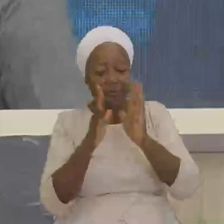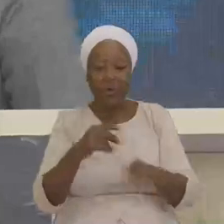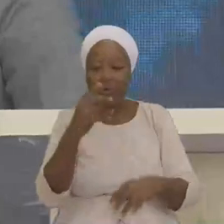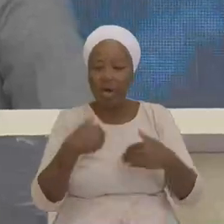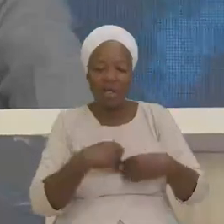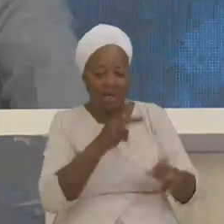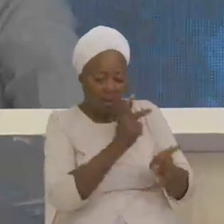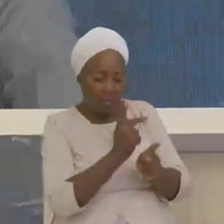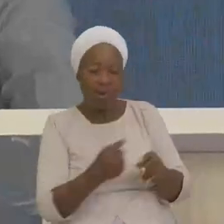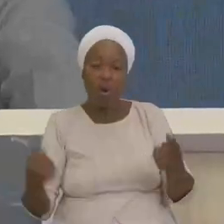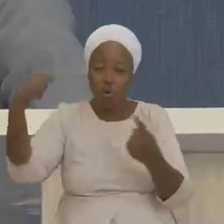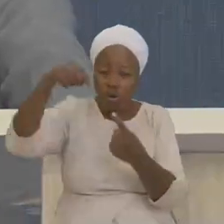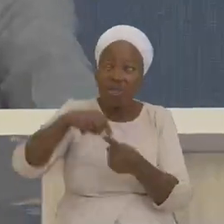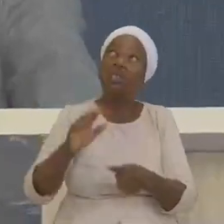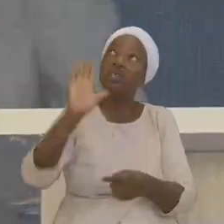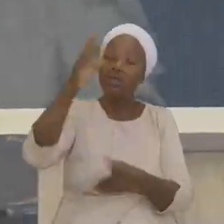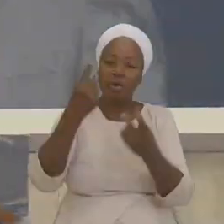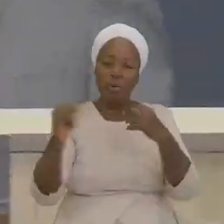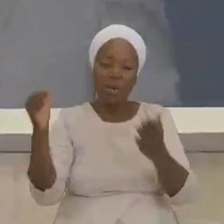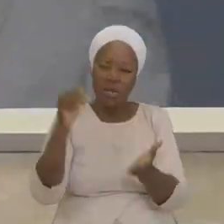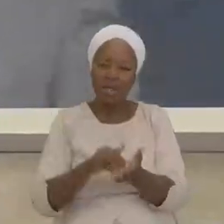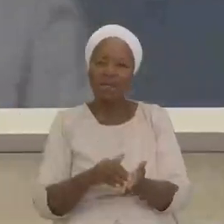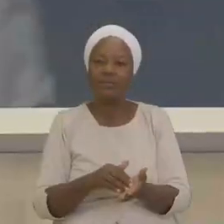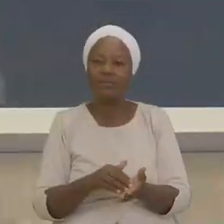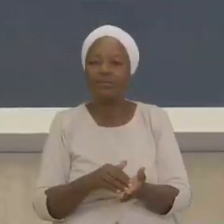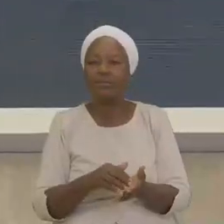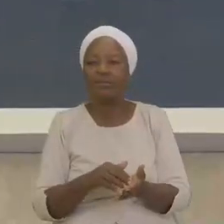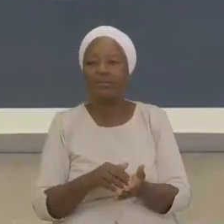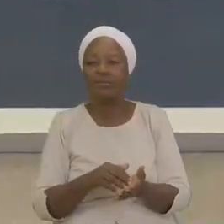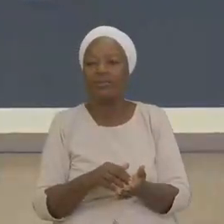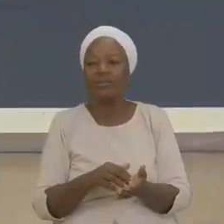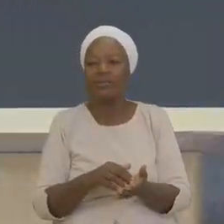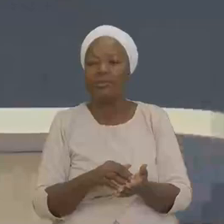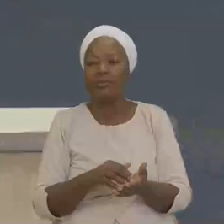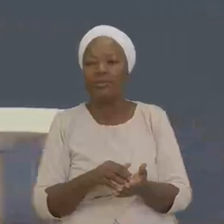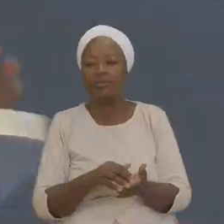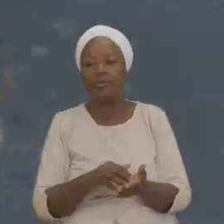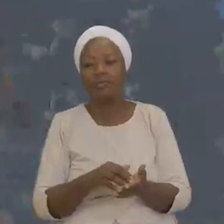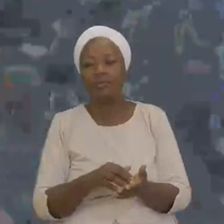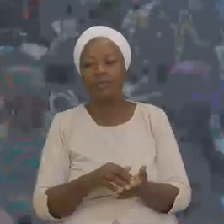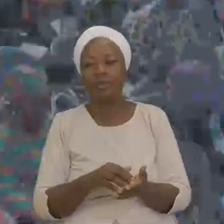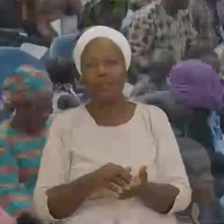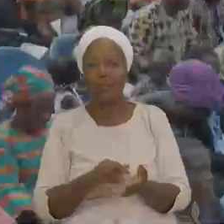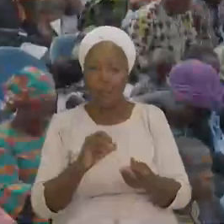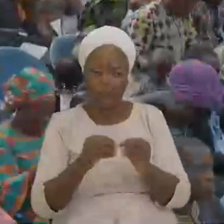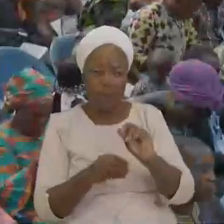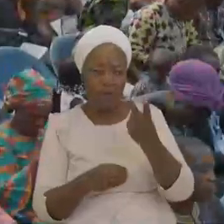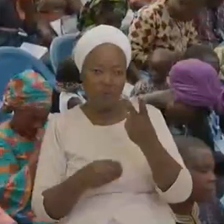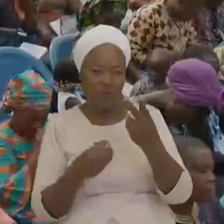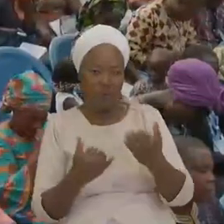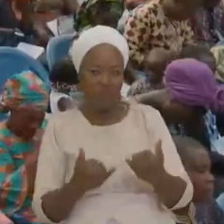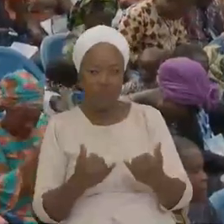Reconnaître Jésus, le prophète qui va te garder jusqu'à ce qu'il ne revienne encore.